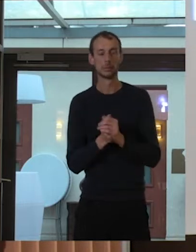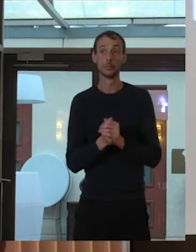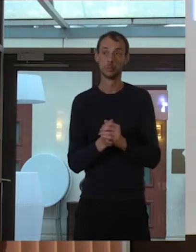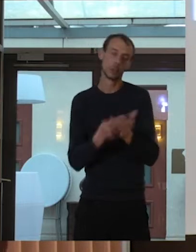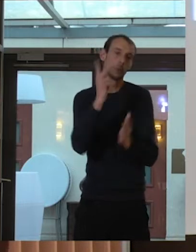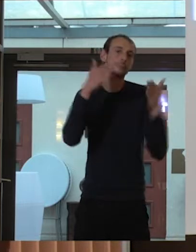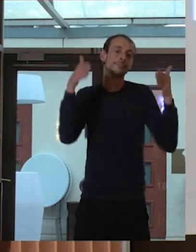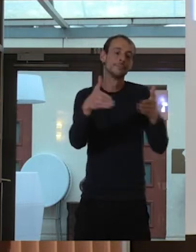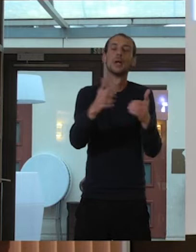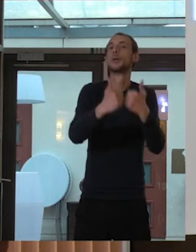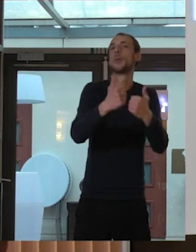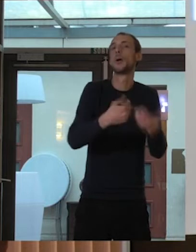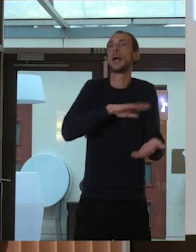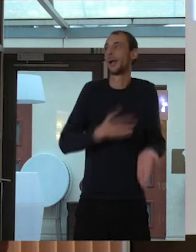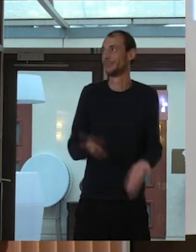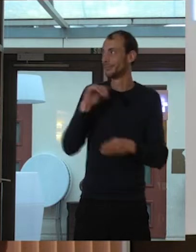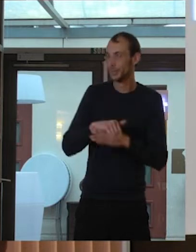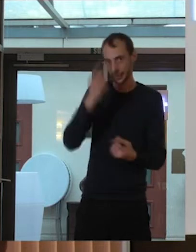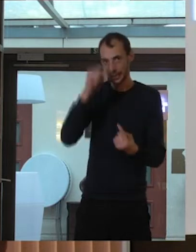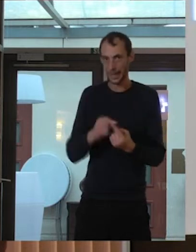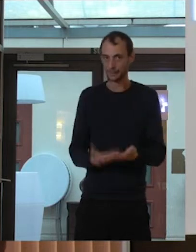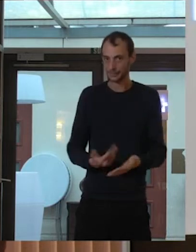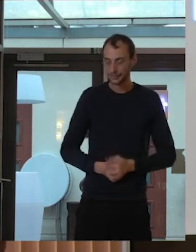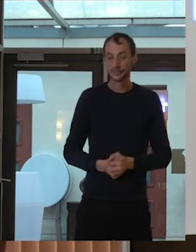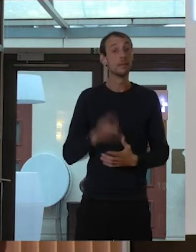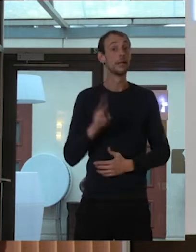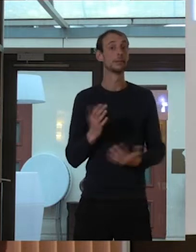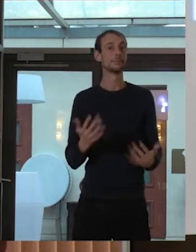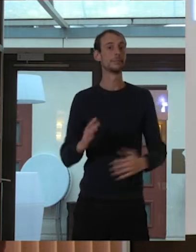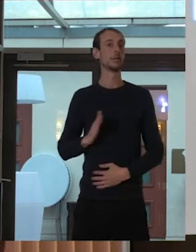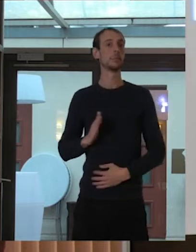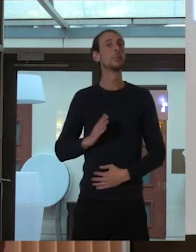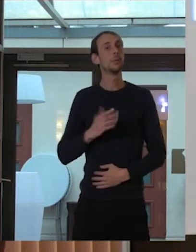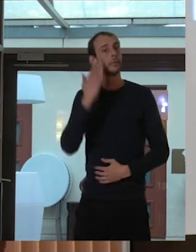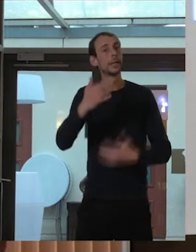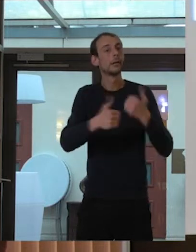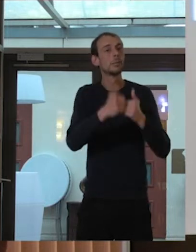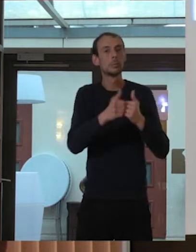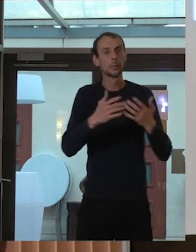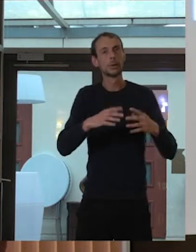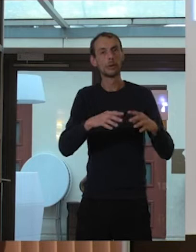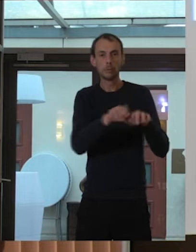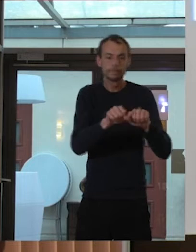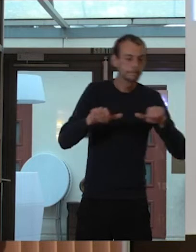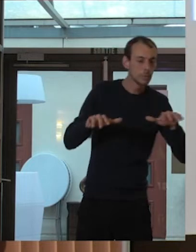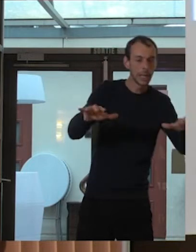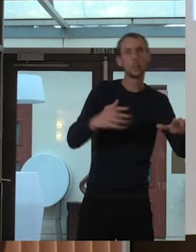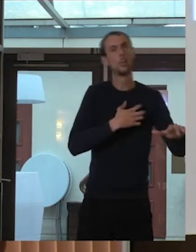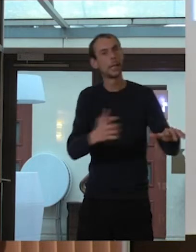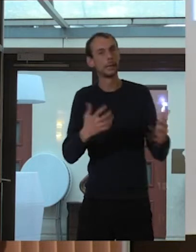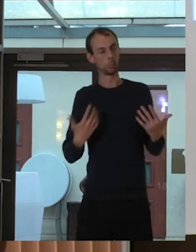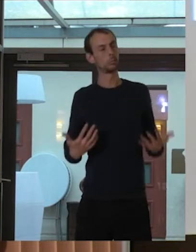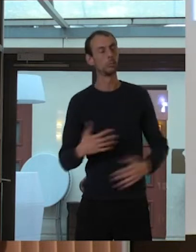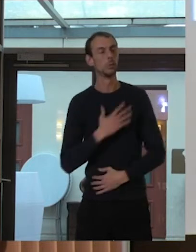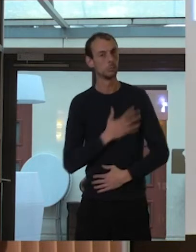soir. Donc déjà à Bordeaux, nous sommes très fiers d'avoir un tissu sportif riche, diversifié. Nous accompagnons plus de 280